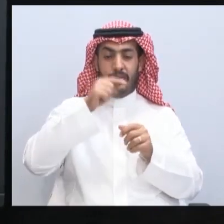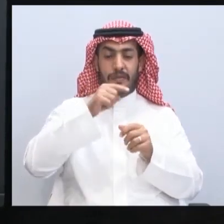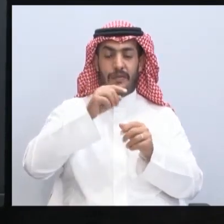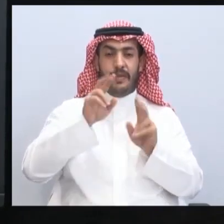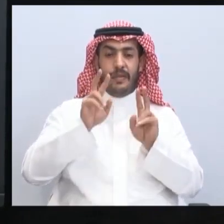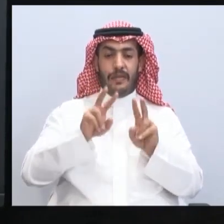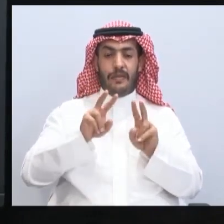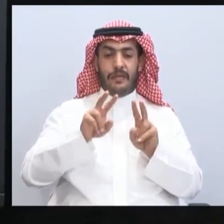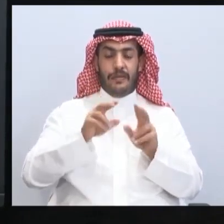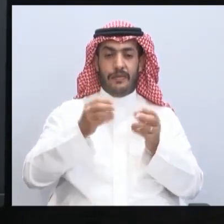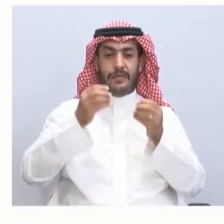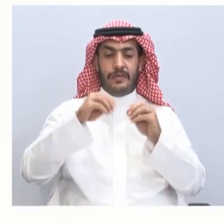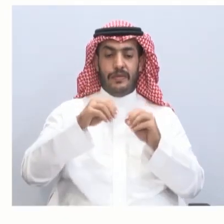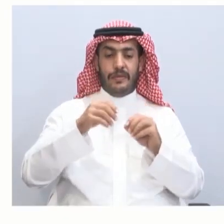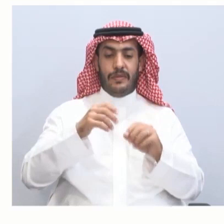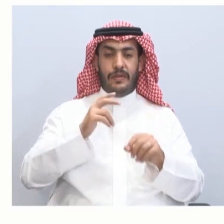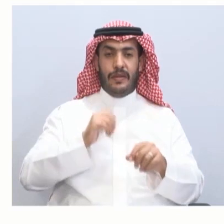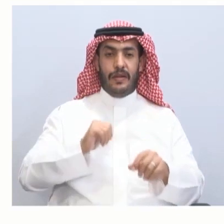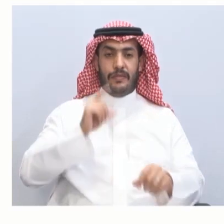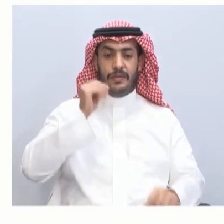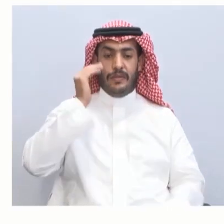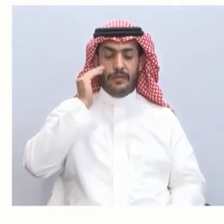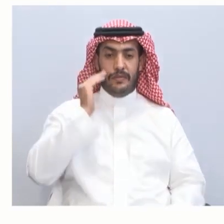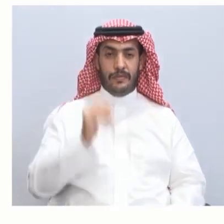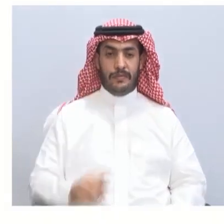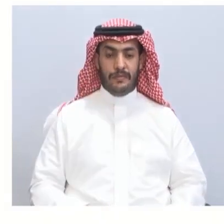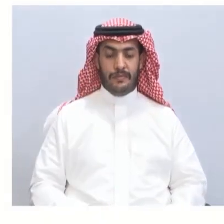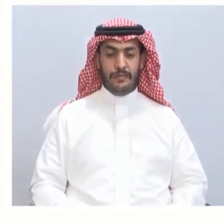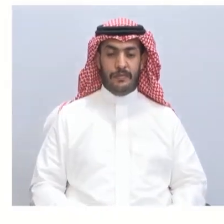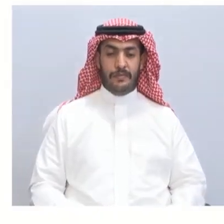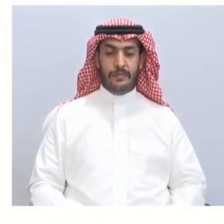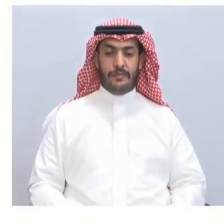وثبات اكثر ابنائي وبناتي